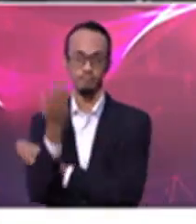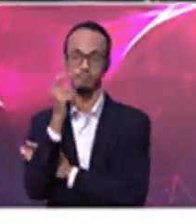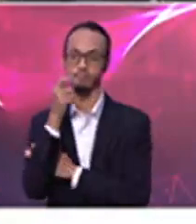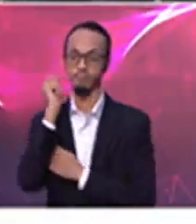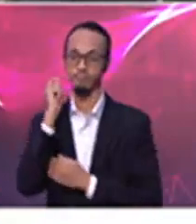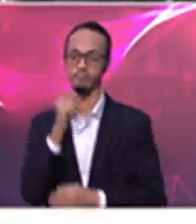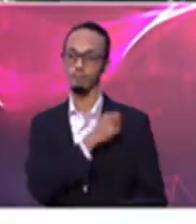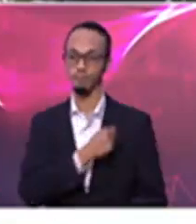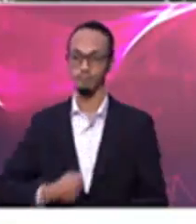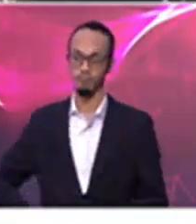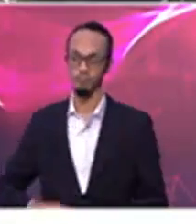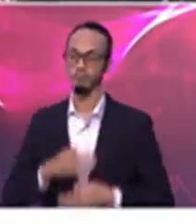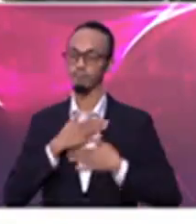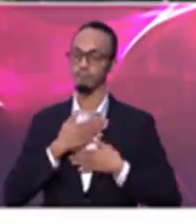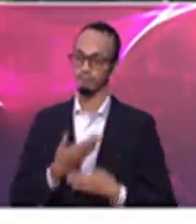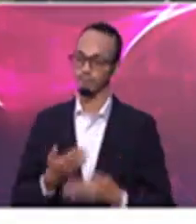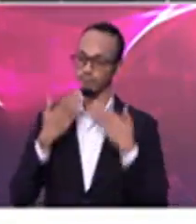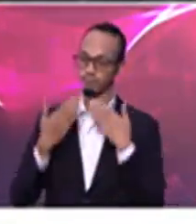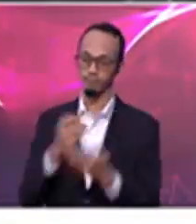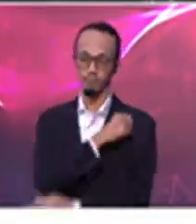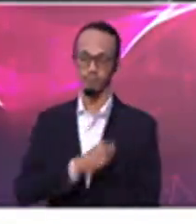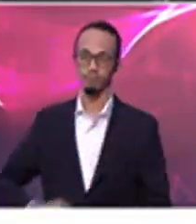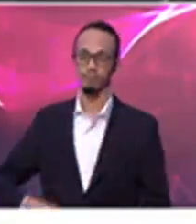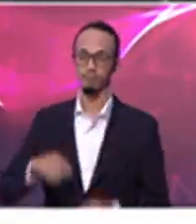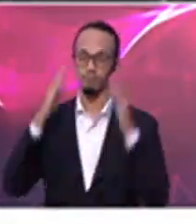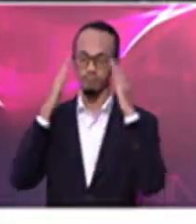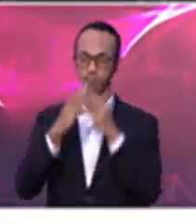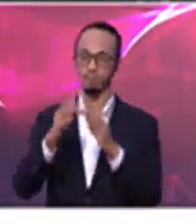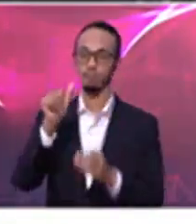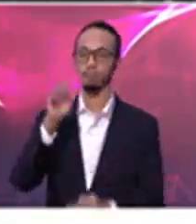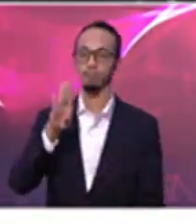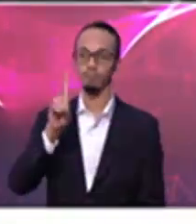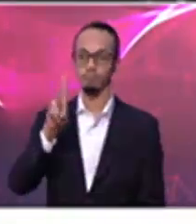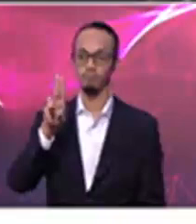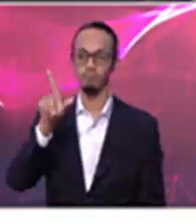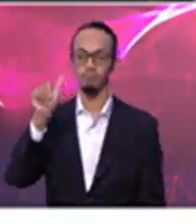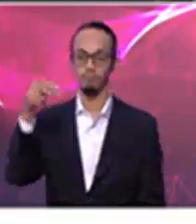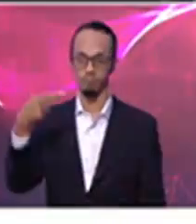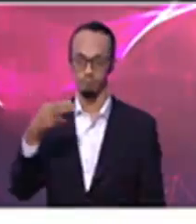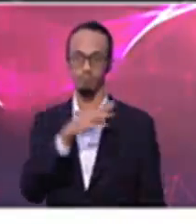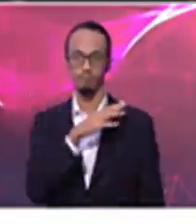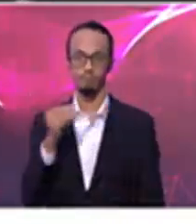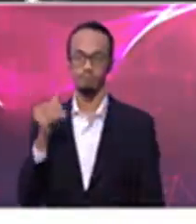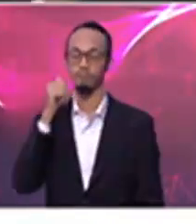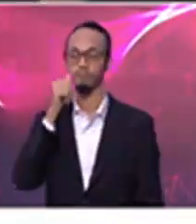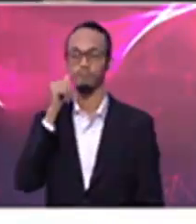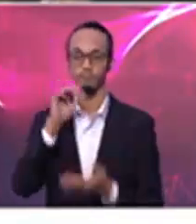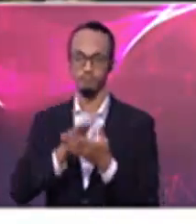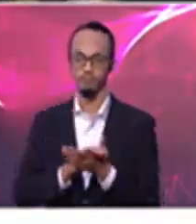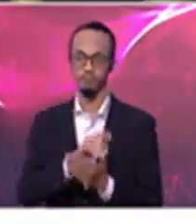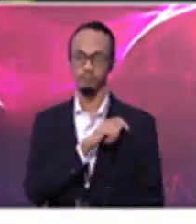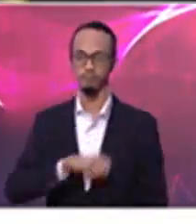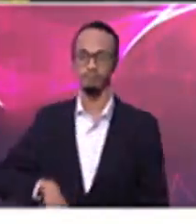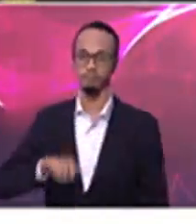turut menzahirkan penghargaan kepada Sultan Pahang as-sultan Abdullah riayatuddin al-mustafa bilah Shah dan Tengku ampuan Pahang